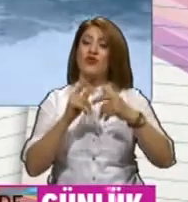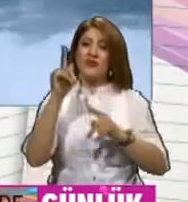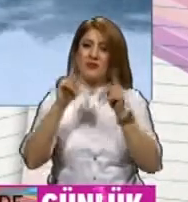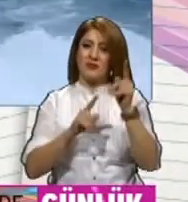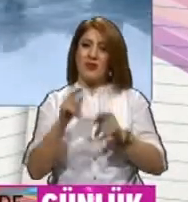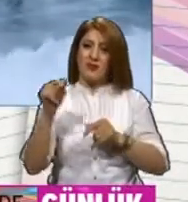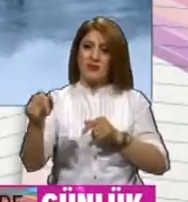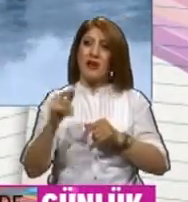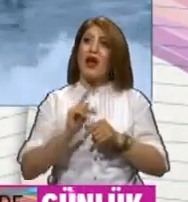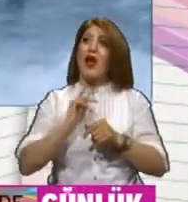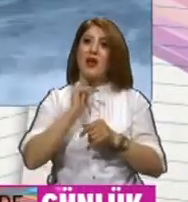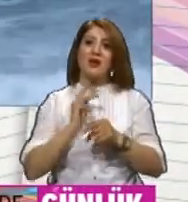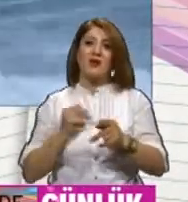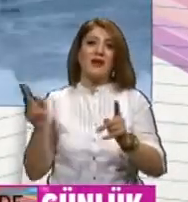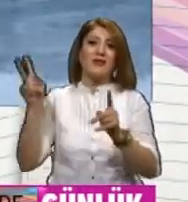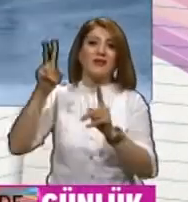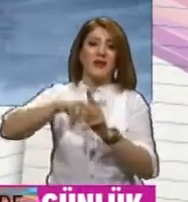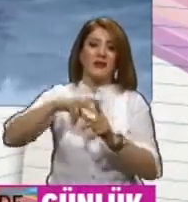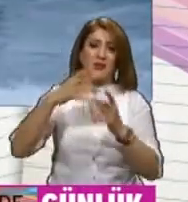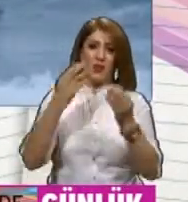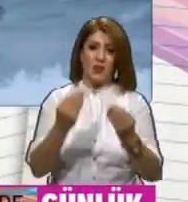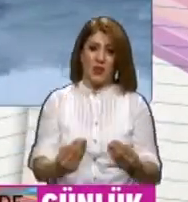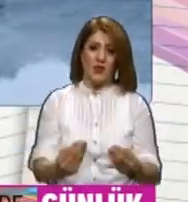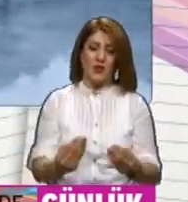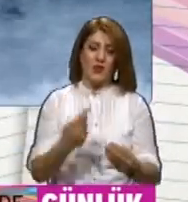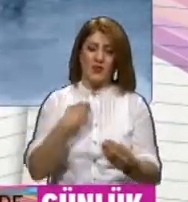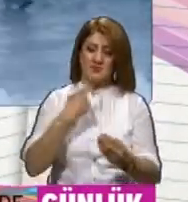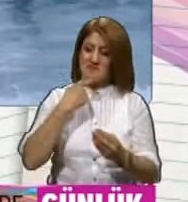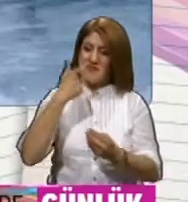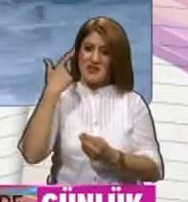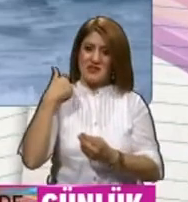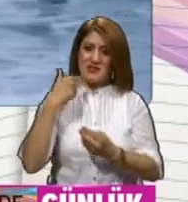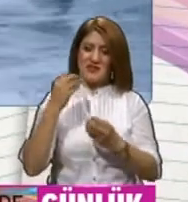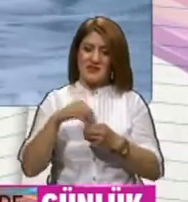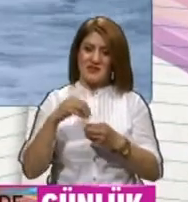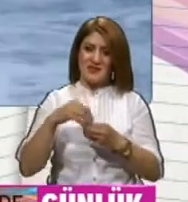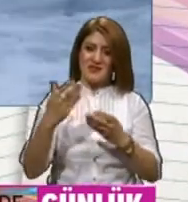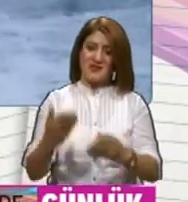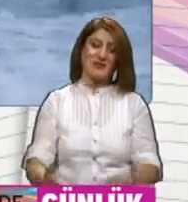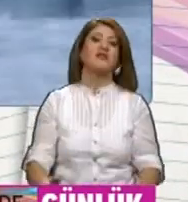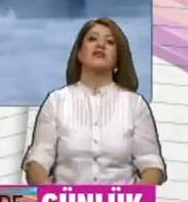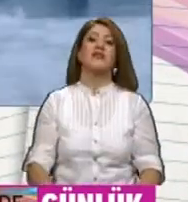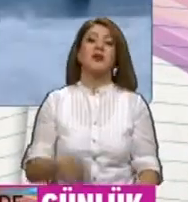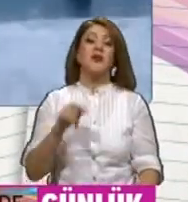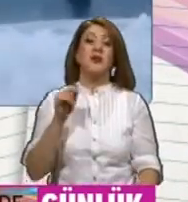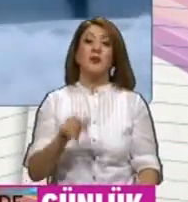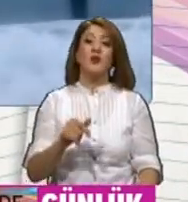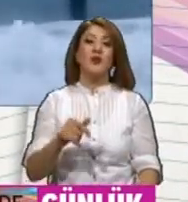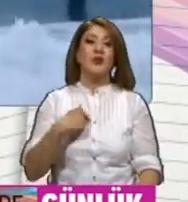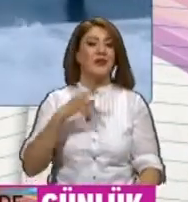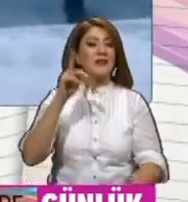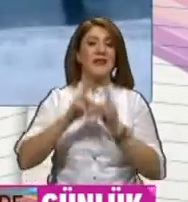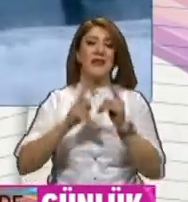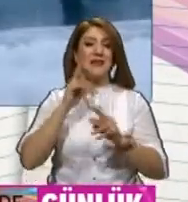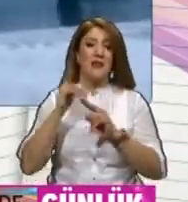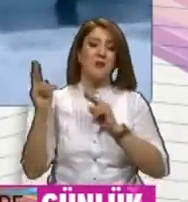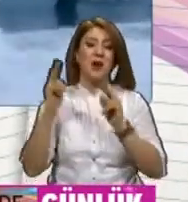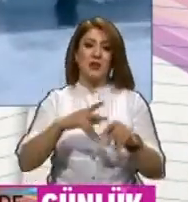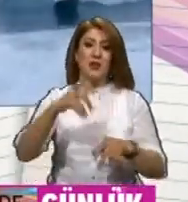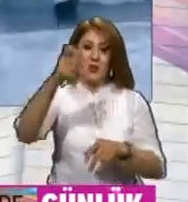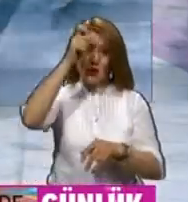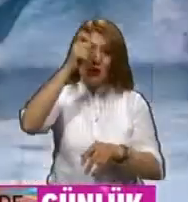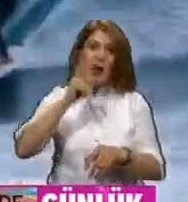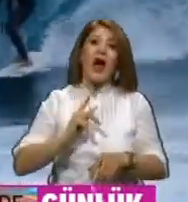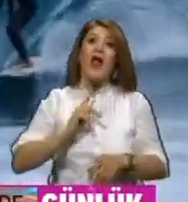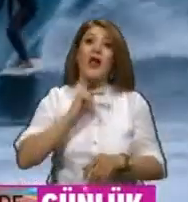yer almasını sağladık geçtiğimiz yıllar içerisinde. Evet. Harika. İnsanlar popüler sörf sitelerine girdiği zaman Türkiye'de Alanya'da